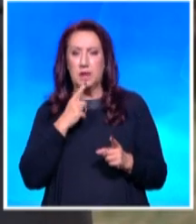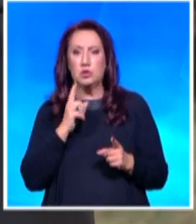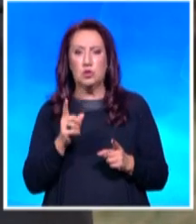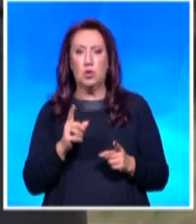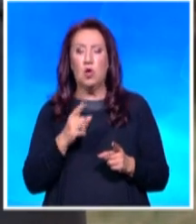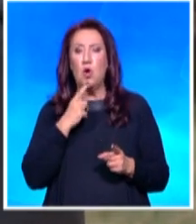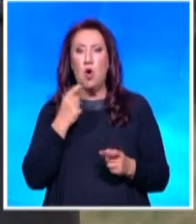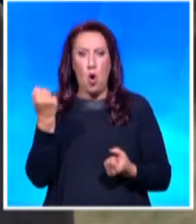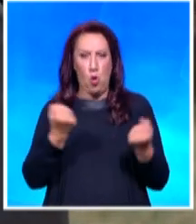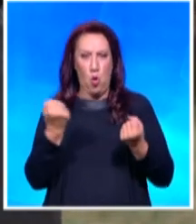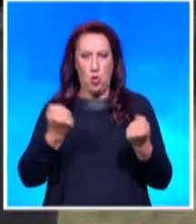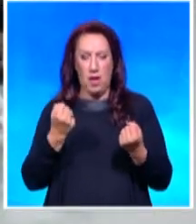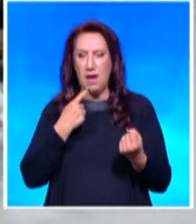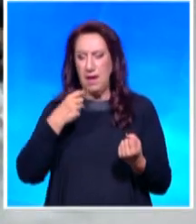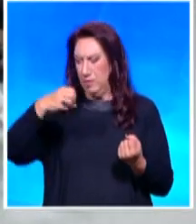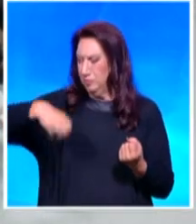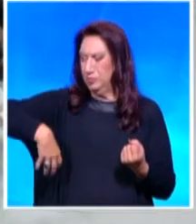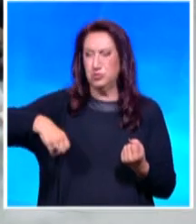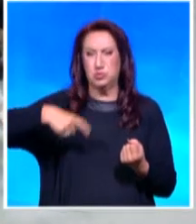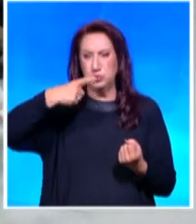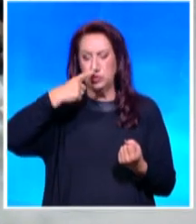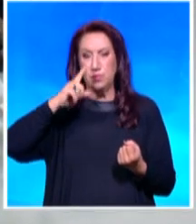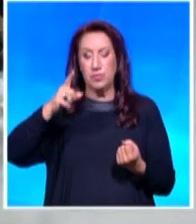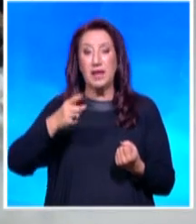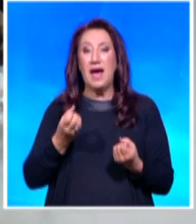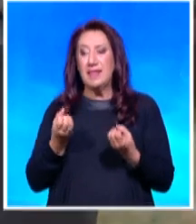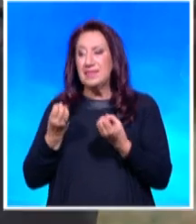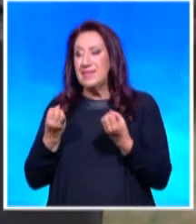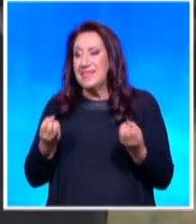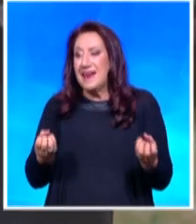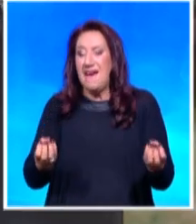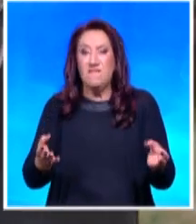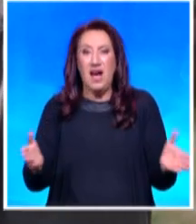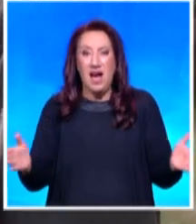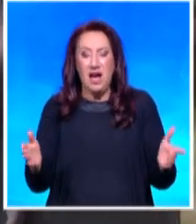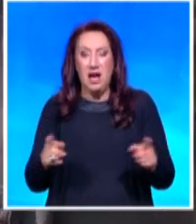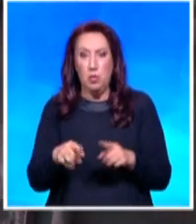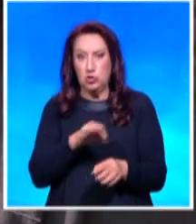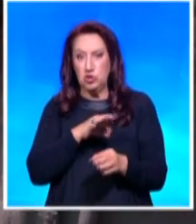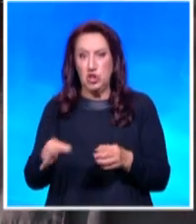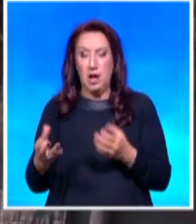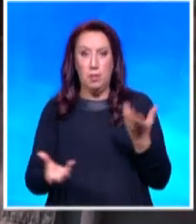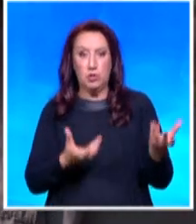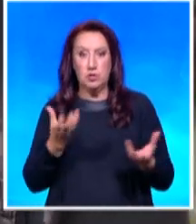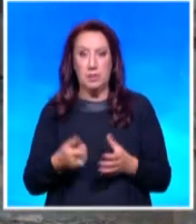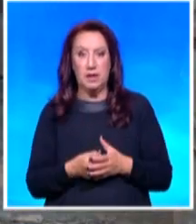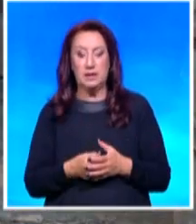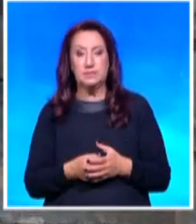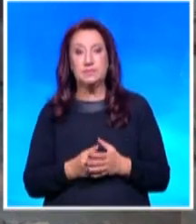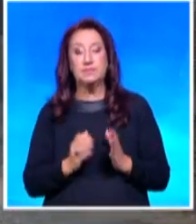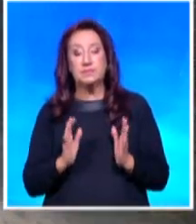силно форсиране на автомобила, дори крепътните треви могат да се запалят. По-далеч от огън в тези горещи летни